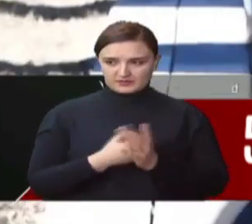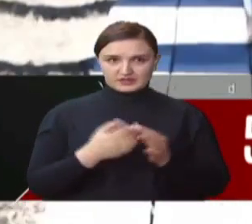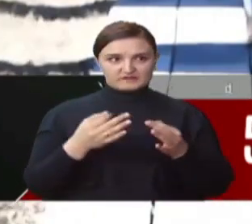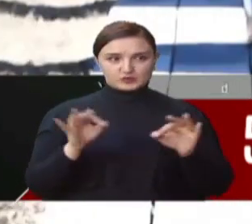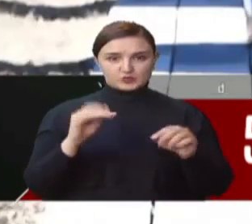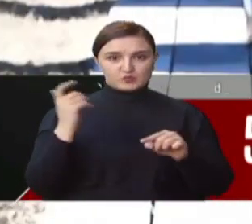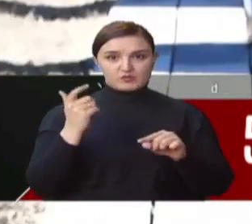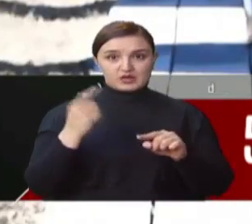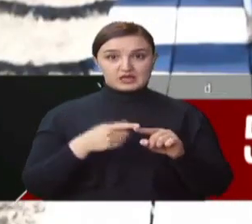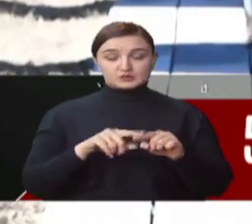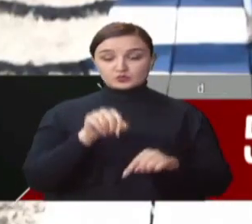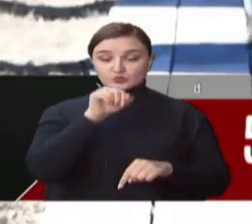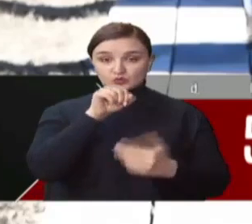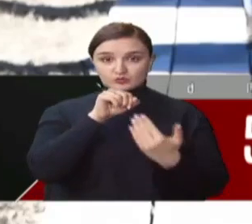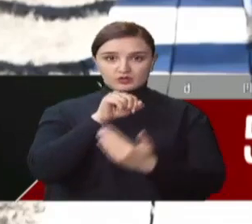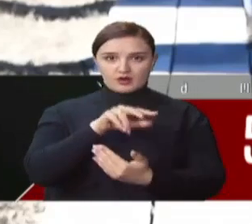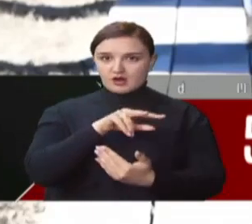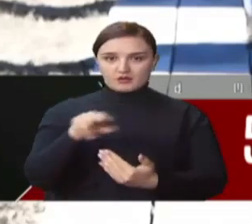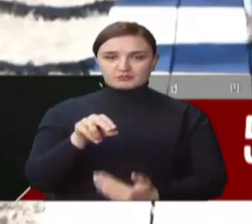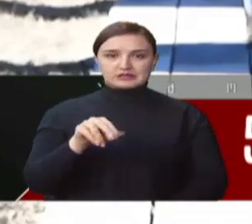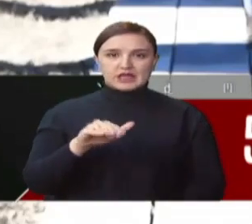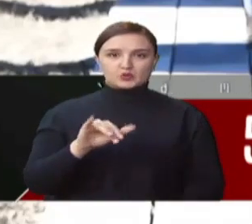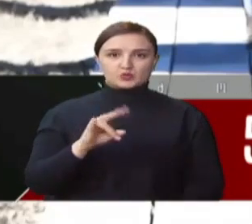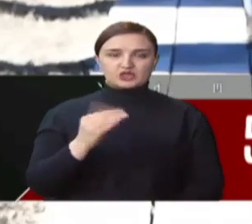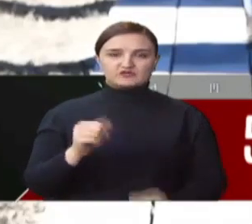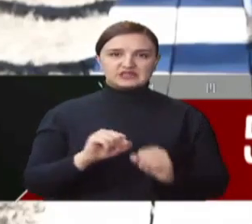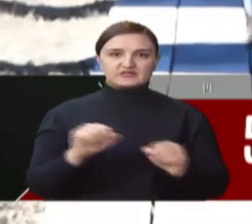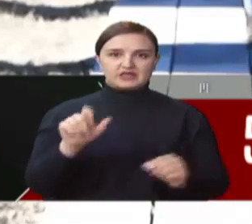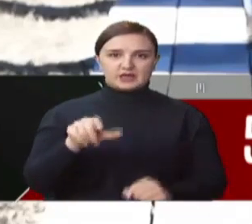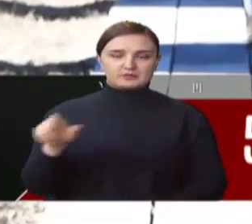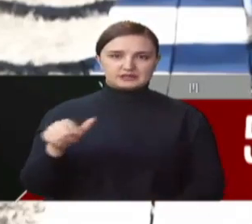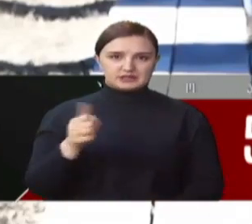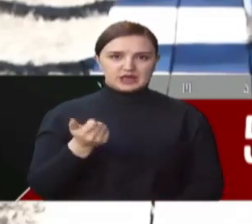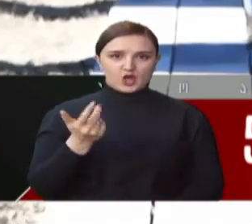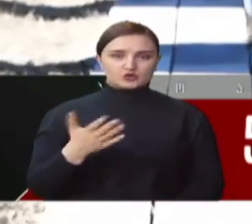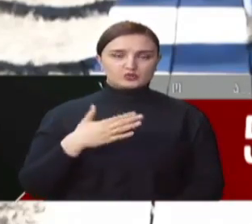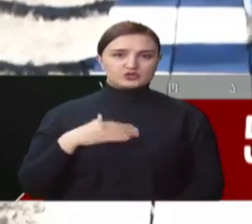არის არჩილ ტატუნაშვილის ნაირი გმირების სიმრავლე ჩვენს